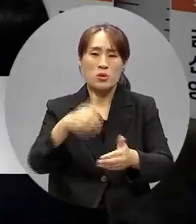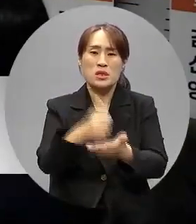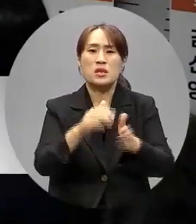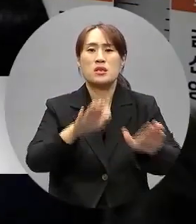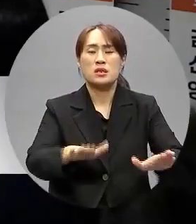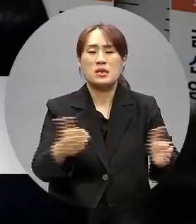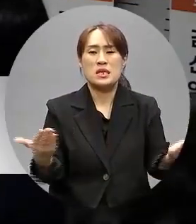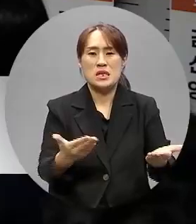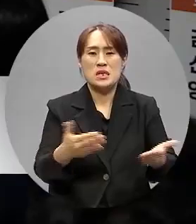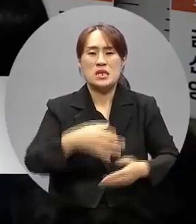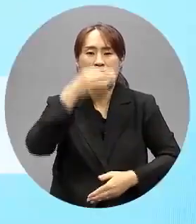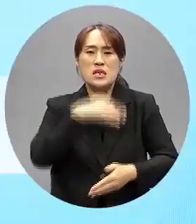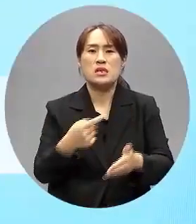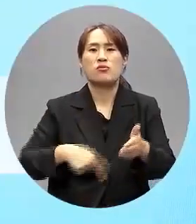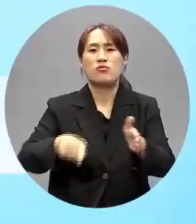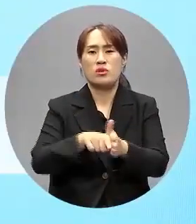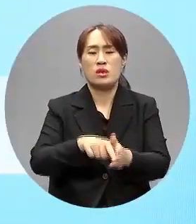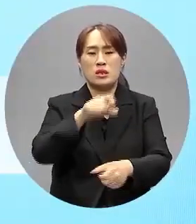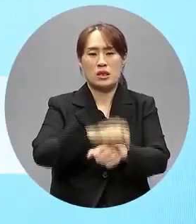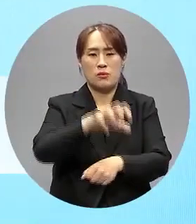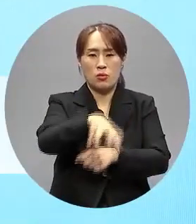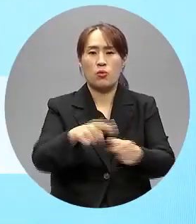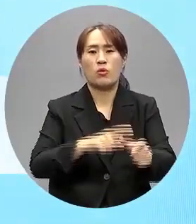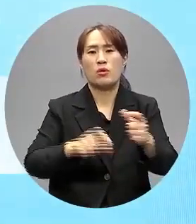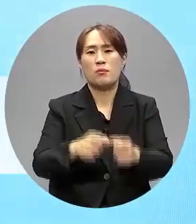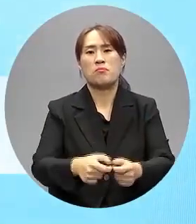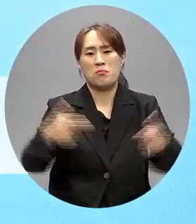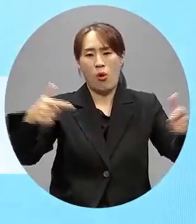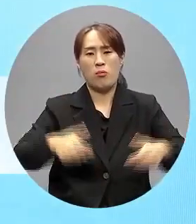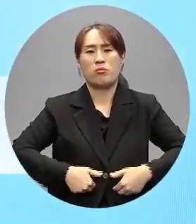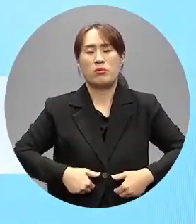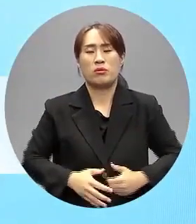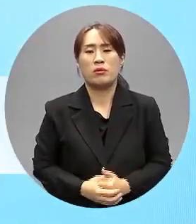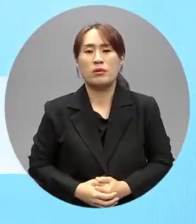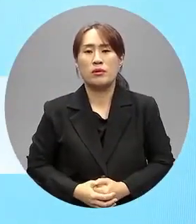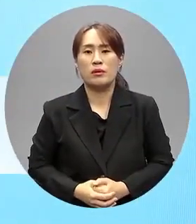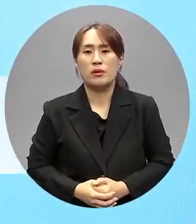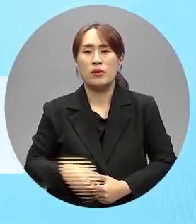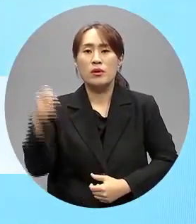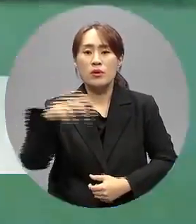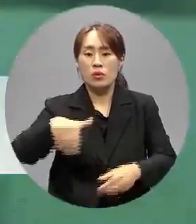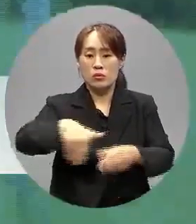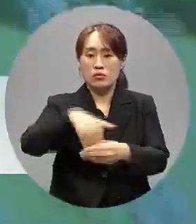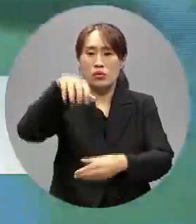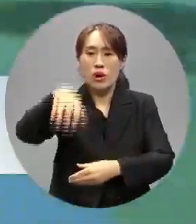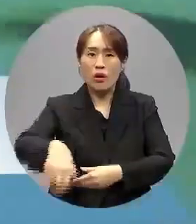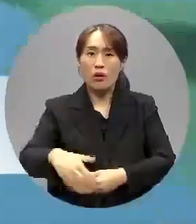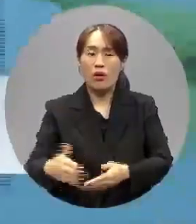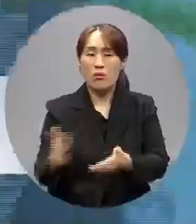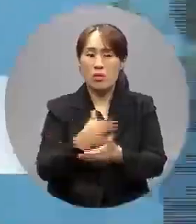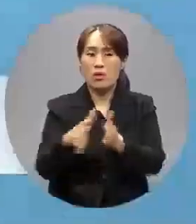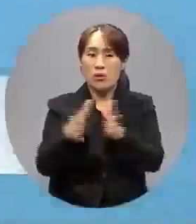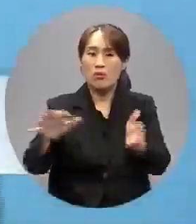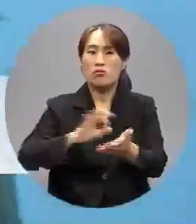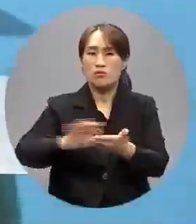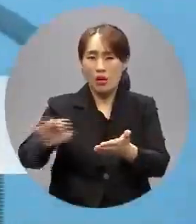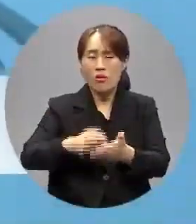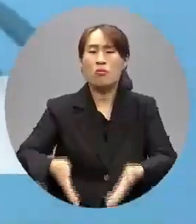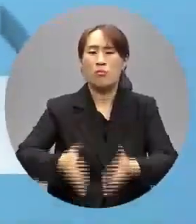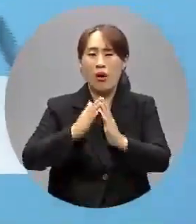일은 업무 효율을 높이기 위한 사무공간 확충이라고 비판했습니다. 또 문화시설은 빈 건물을 활용해